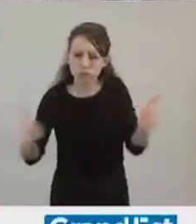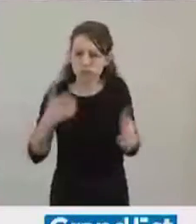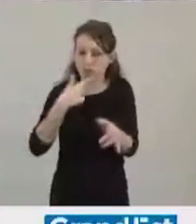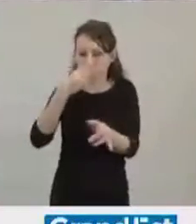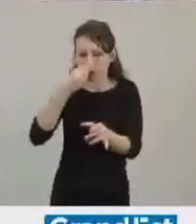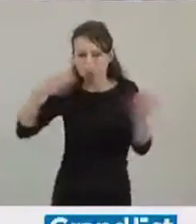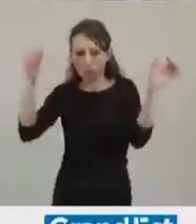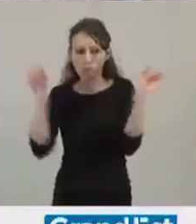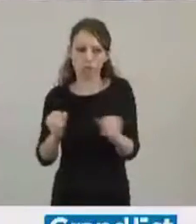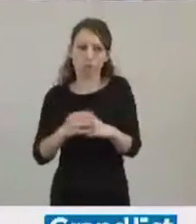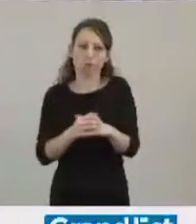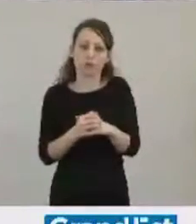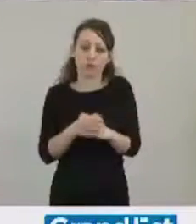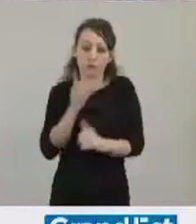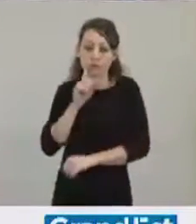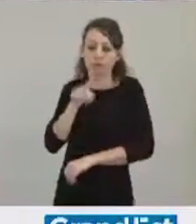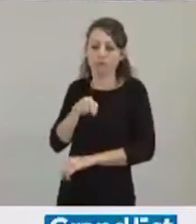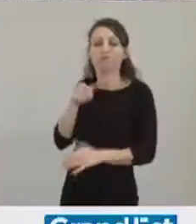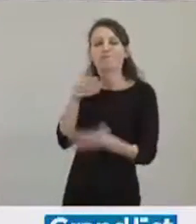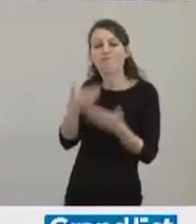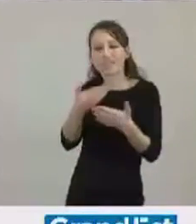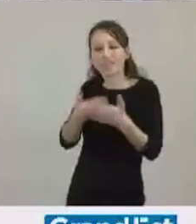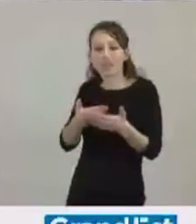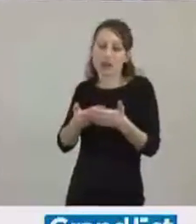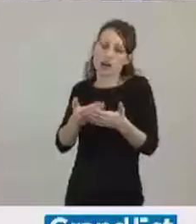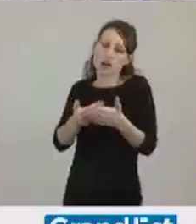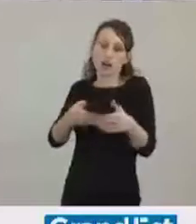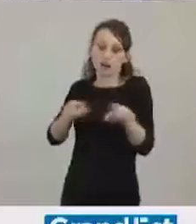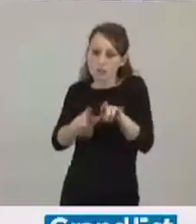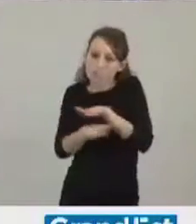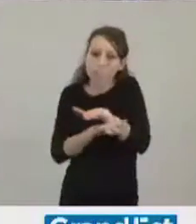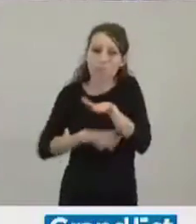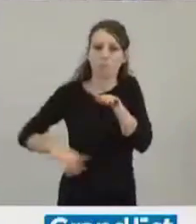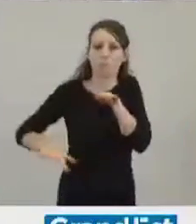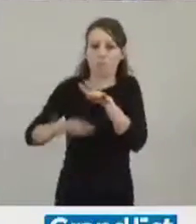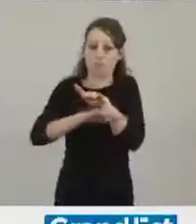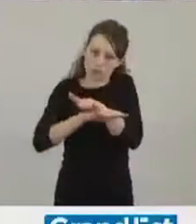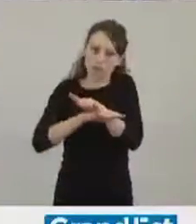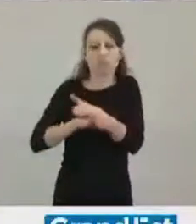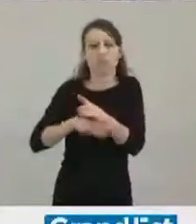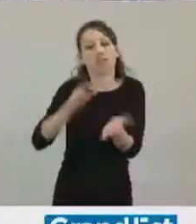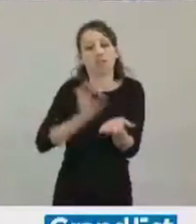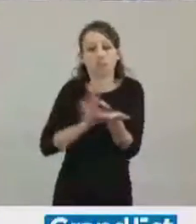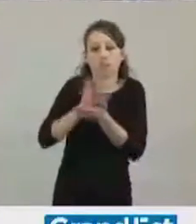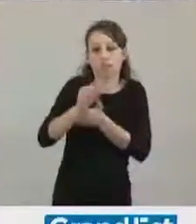car elles constitueront le socle de la stratégie régionale de l'innovation à conquérir.